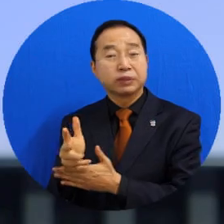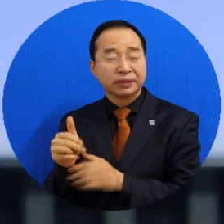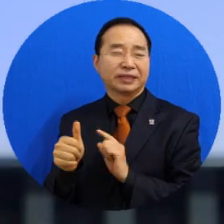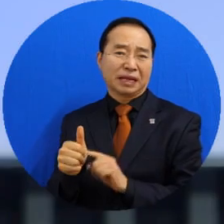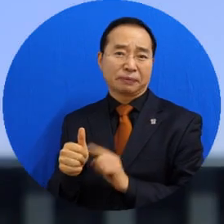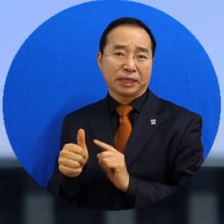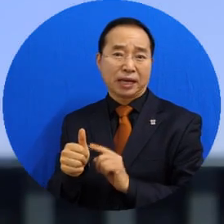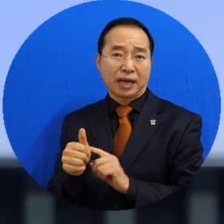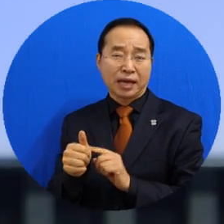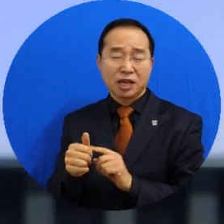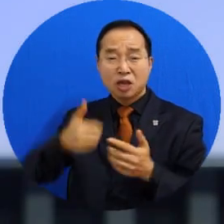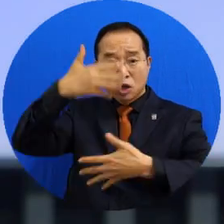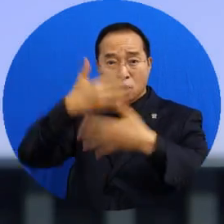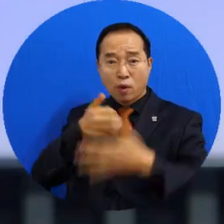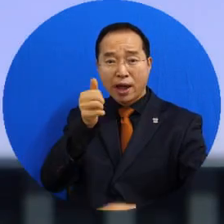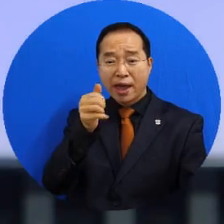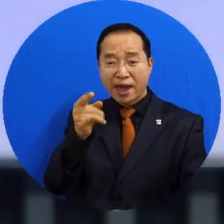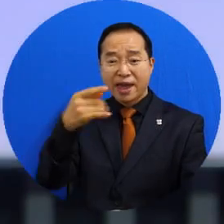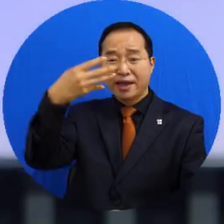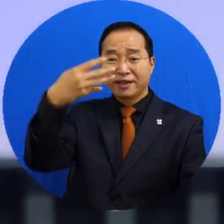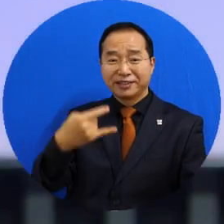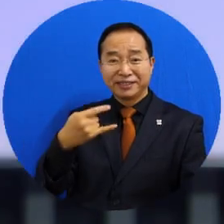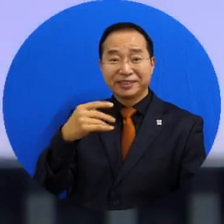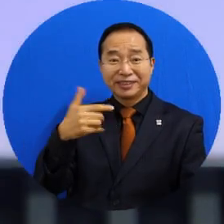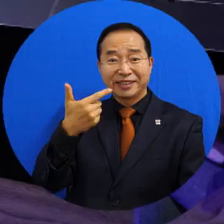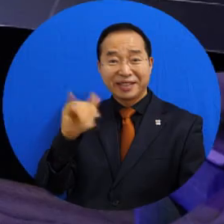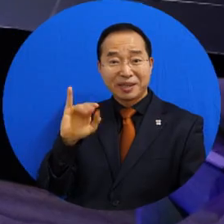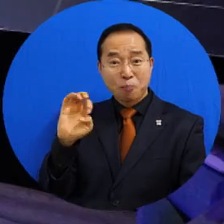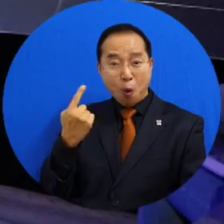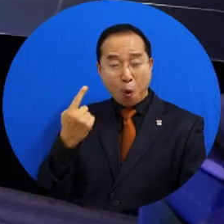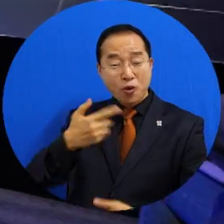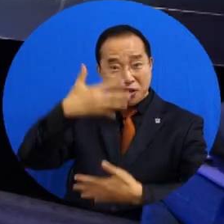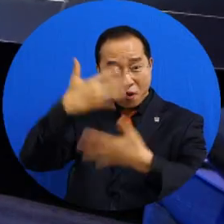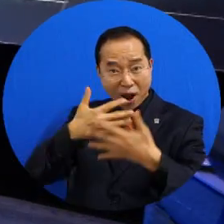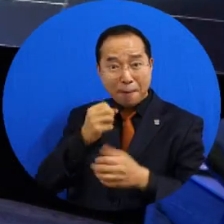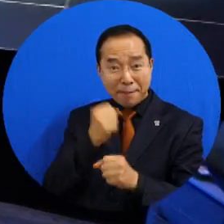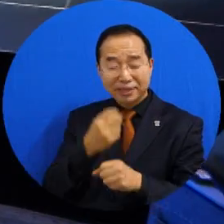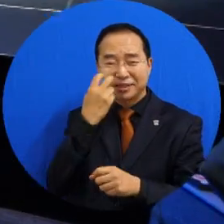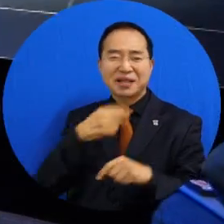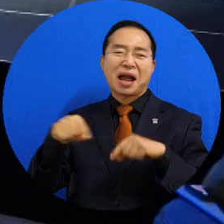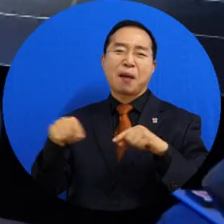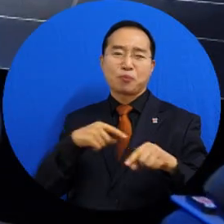영화 헤로니모의 전우석 감독을 지금 만나보시죠.